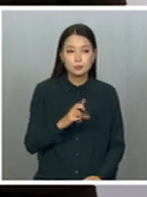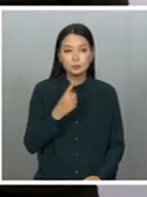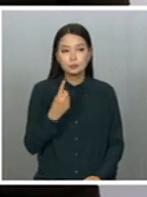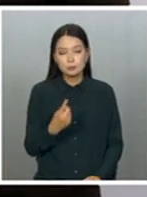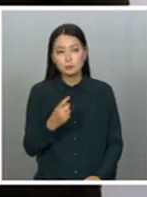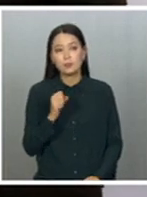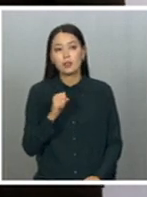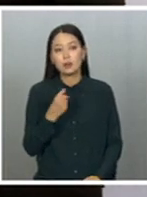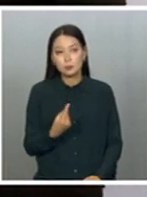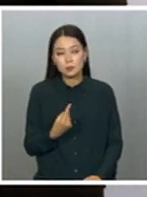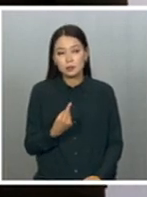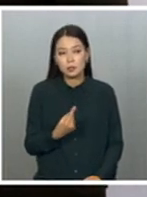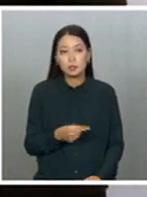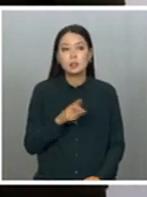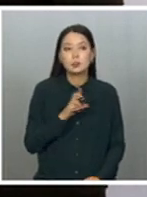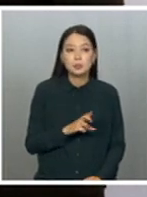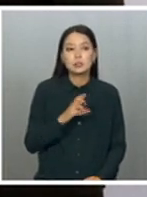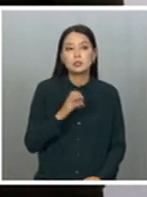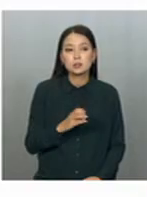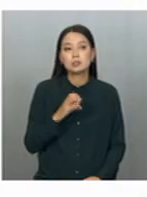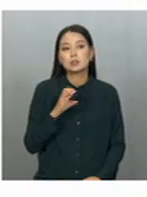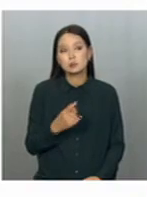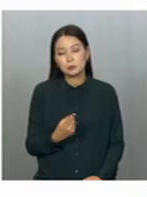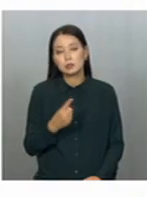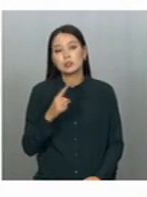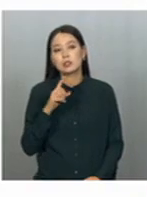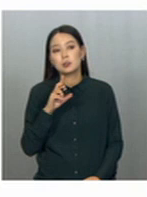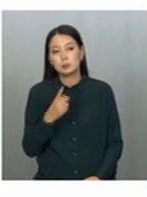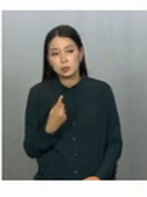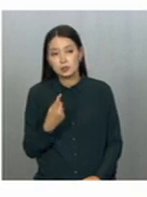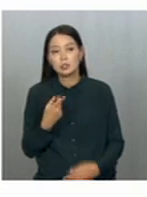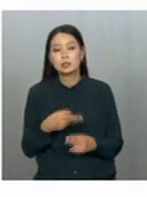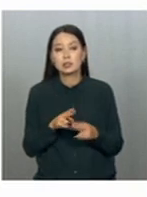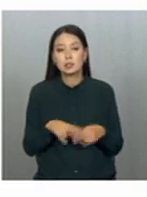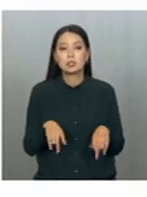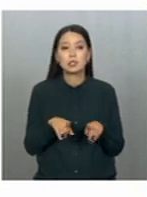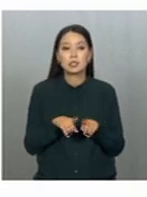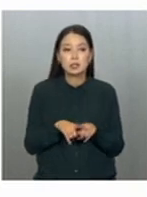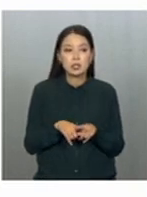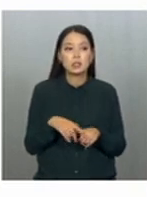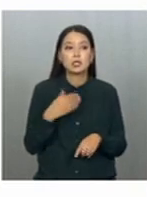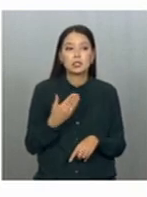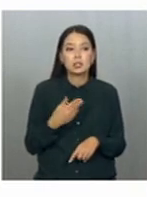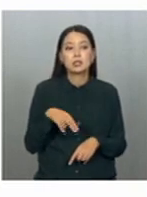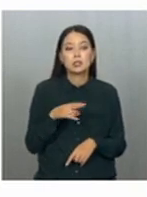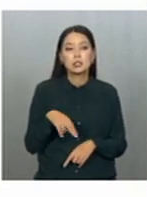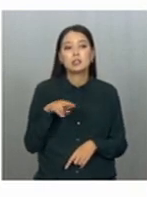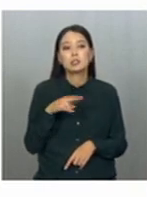B, S, S1, B1, сол сияқты D, D1, E1,